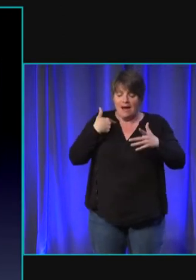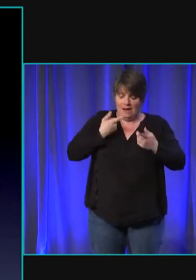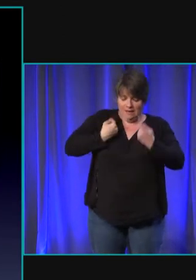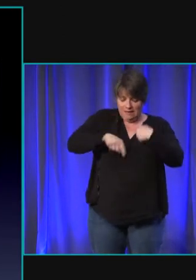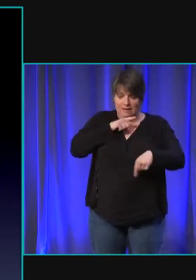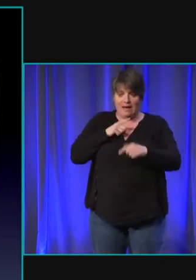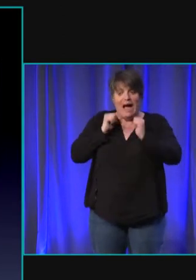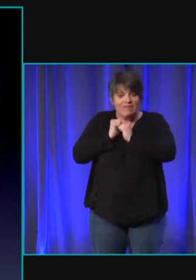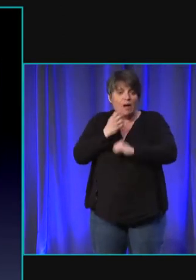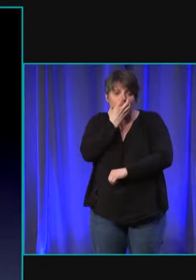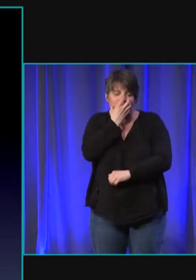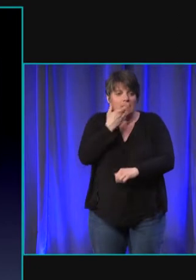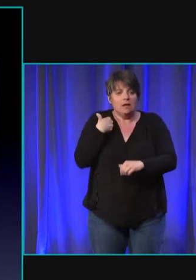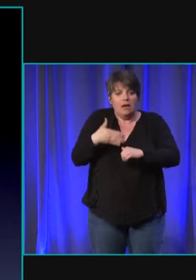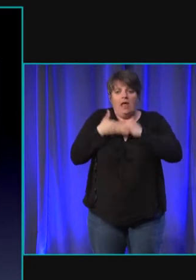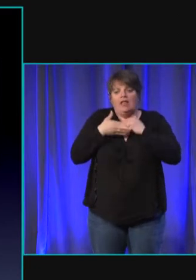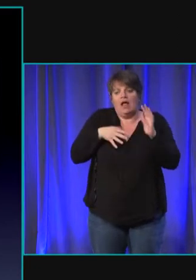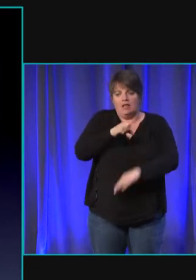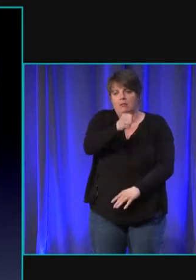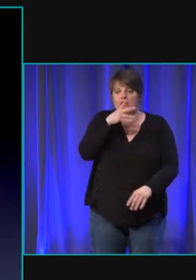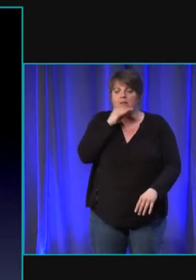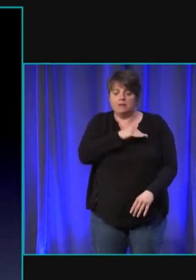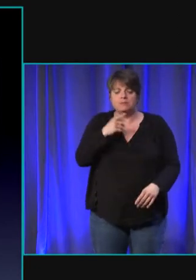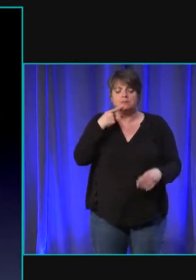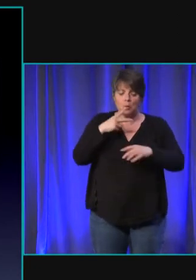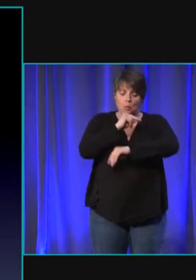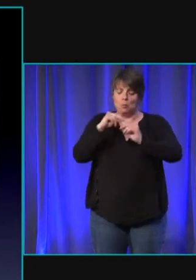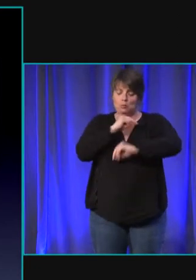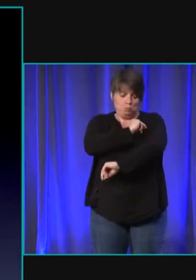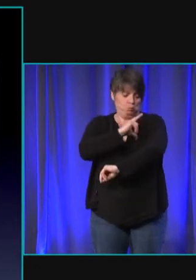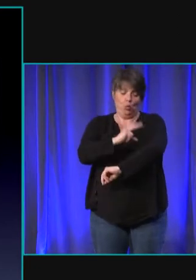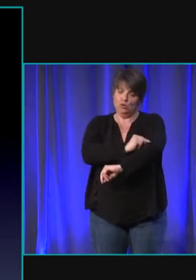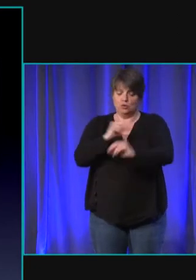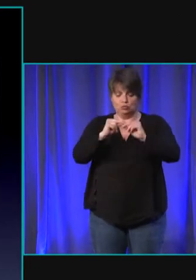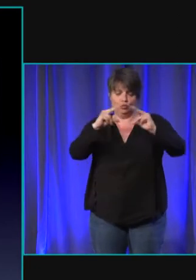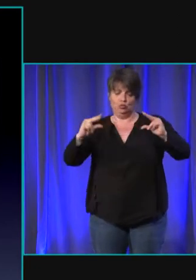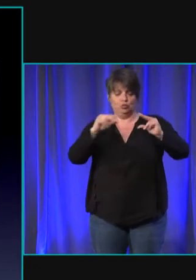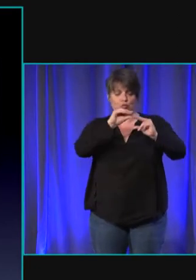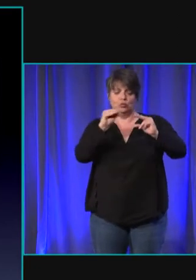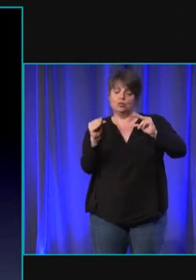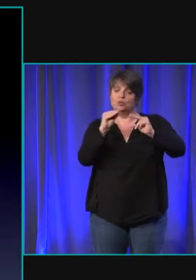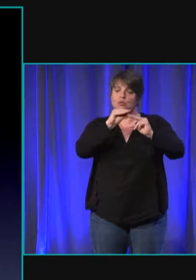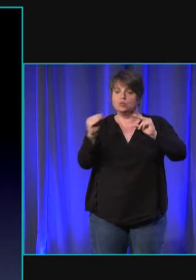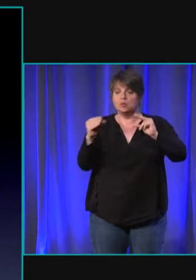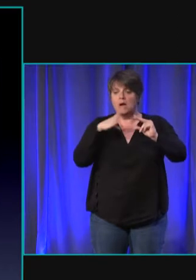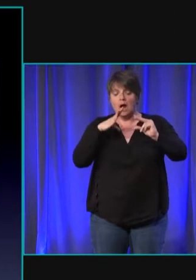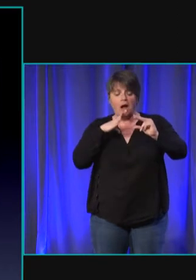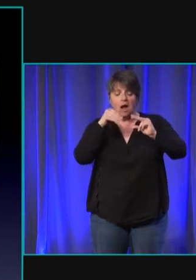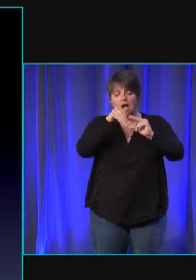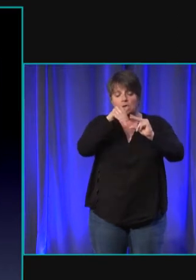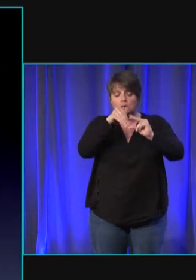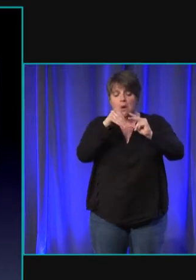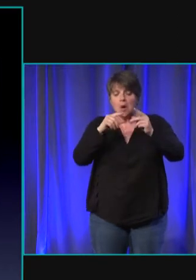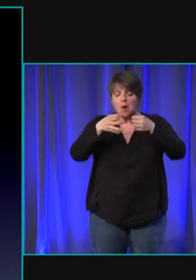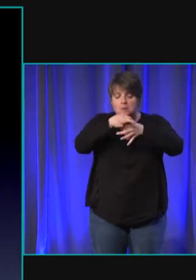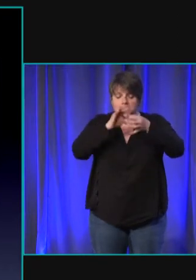Dans le muscle, vous avez un substrat énergétique qui est directement utilisable et qu'on appelle la phosphocréatine. C'est un